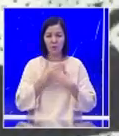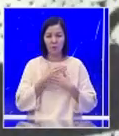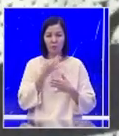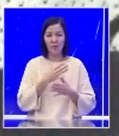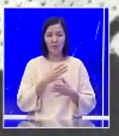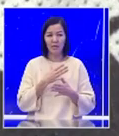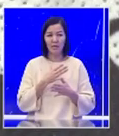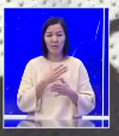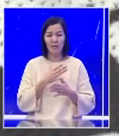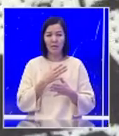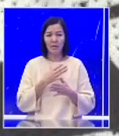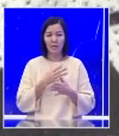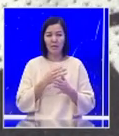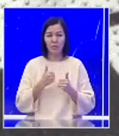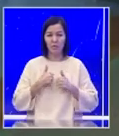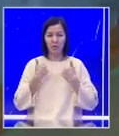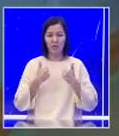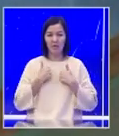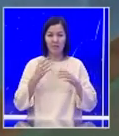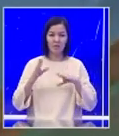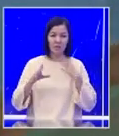алдыдан шалу. Оны жетілдіріп жатырмын.